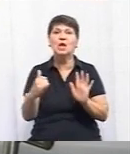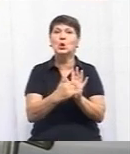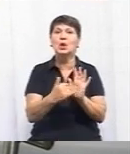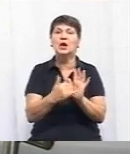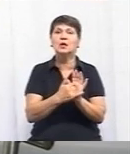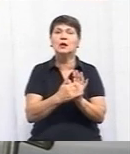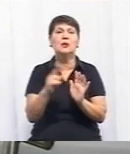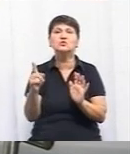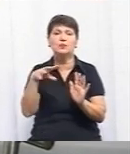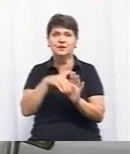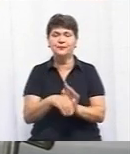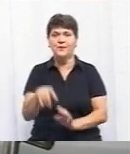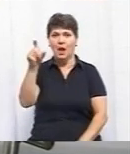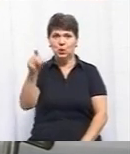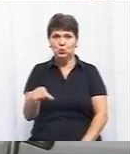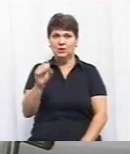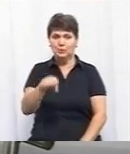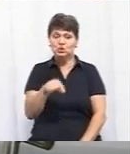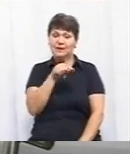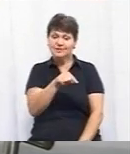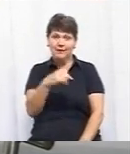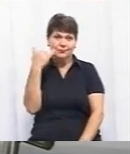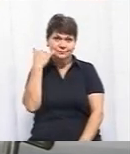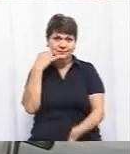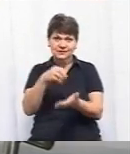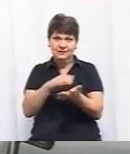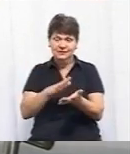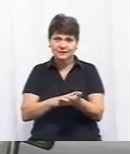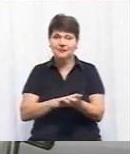Що він міститиме? Людина може там зареєструватися, мати свій